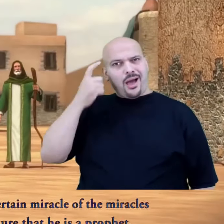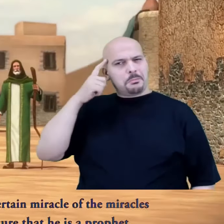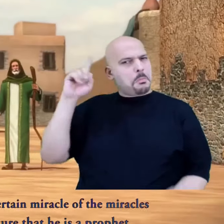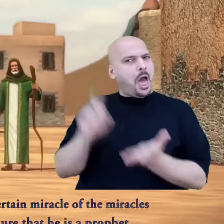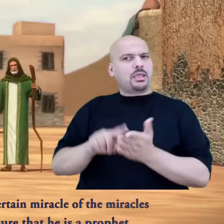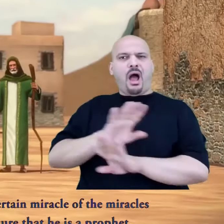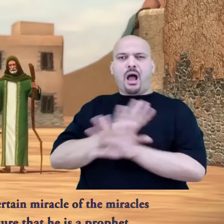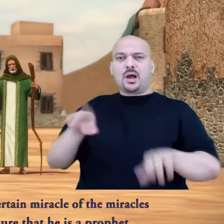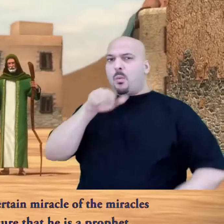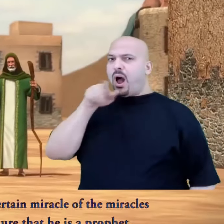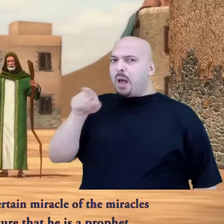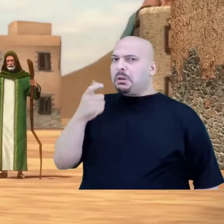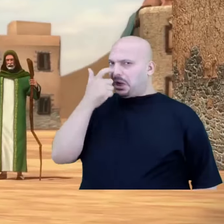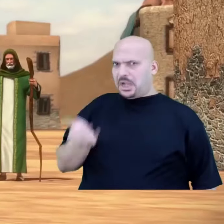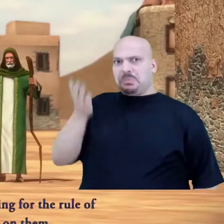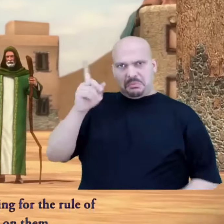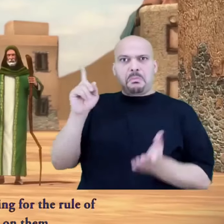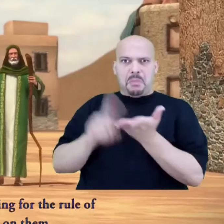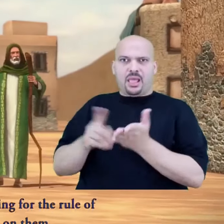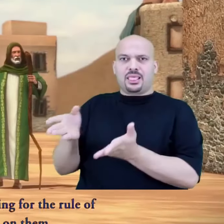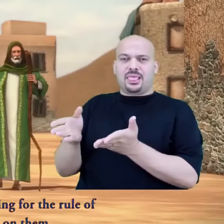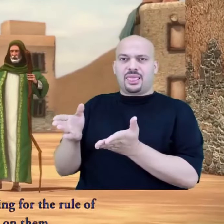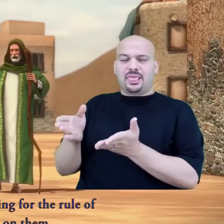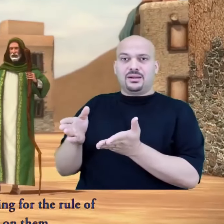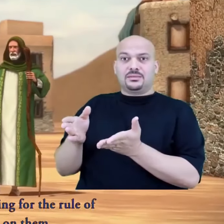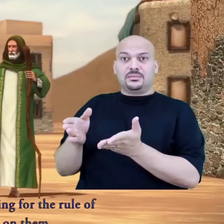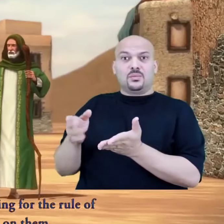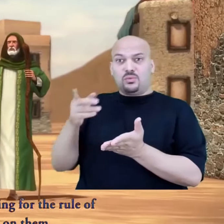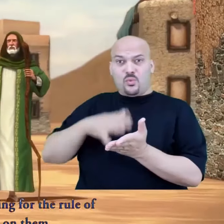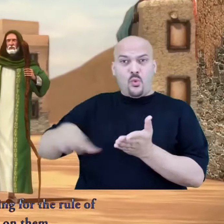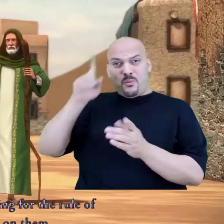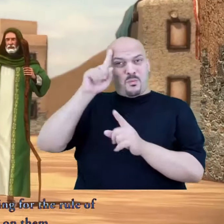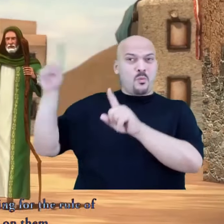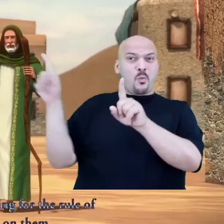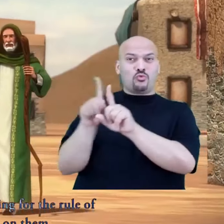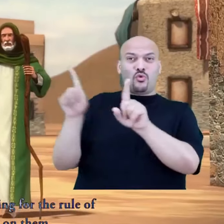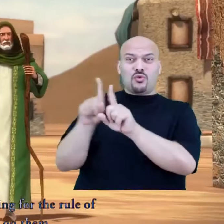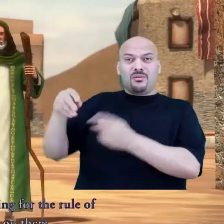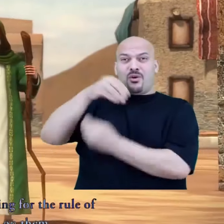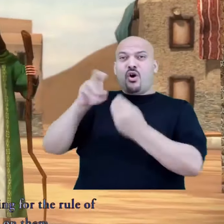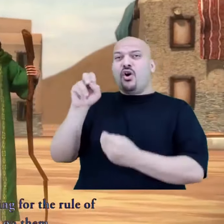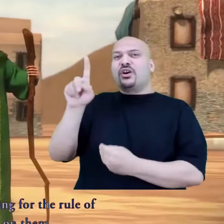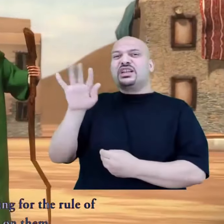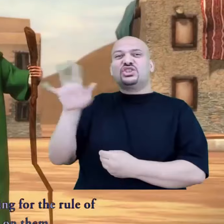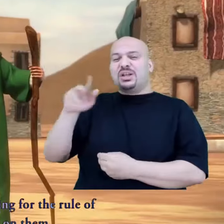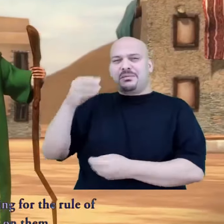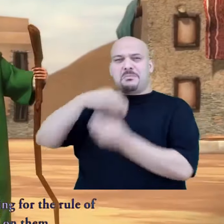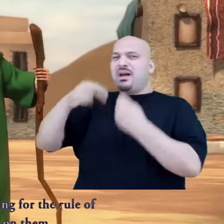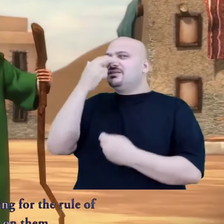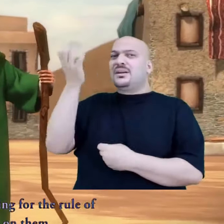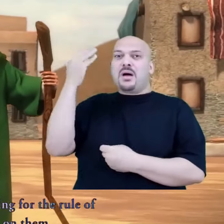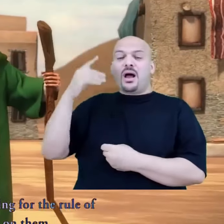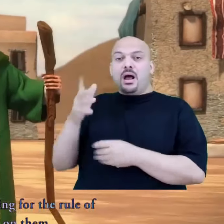أنه نبي مرسل. أما مشركو قريش فقد اجتمعوا قرب